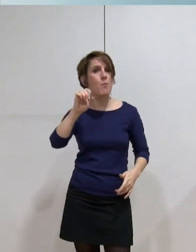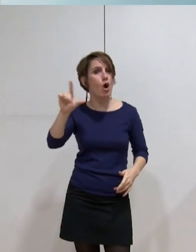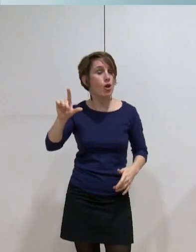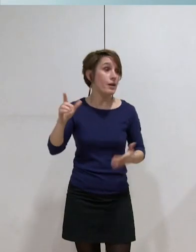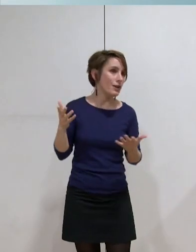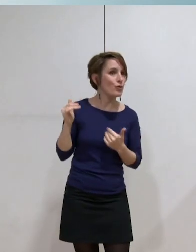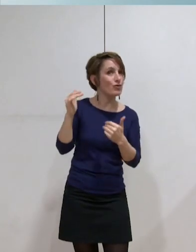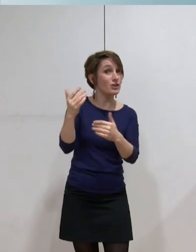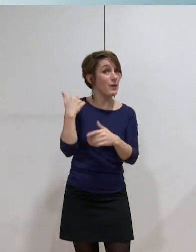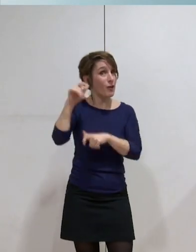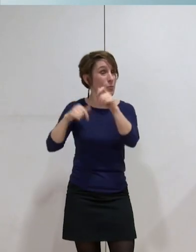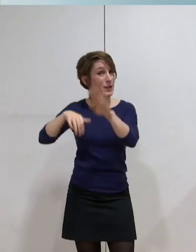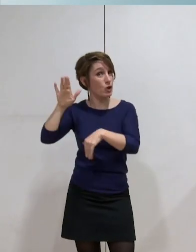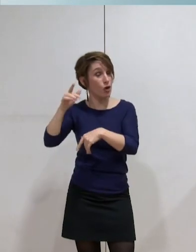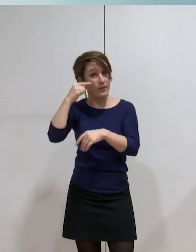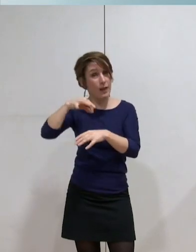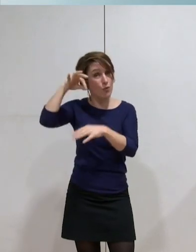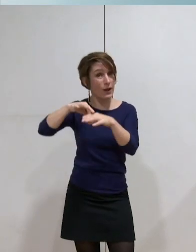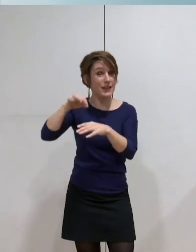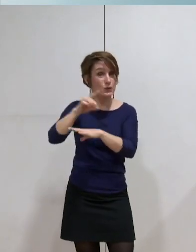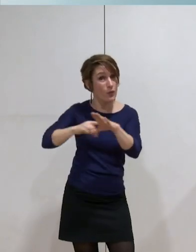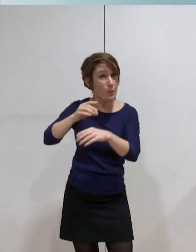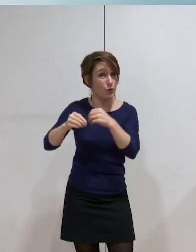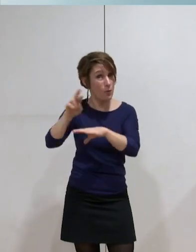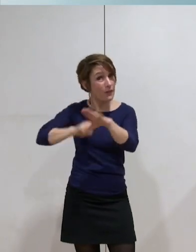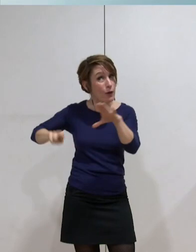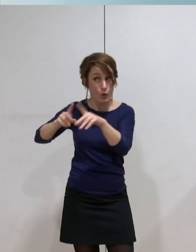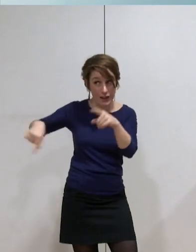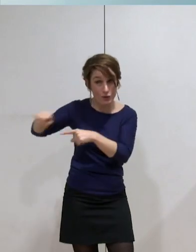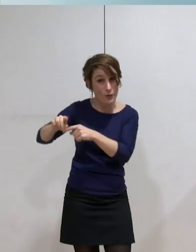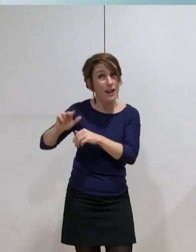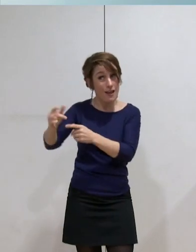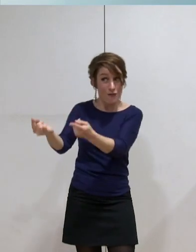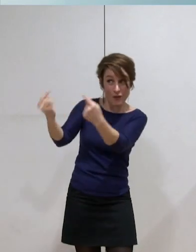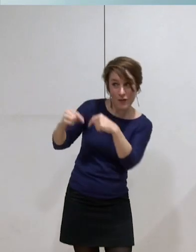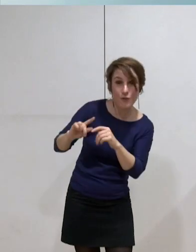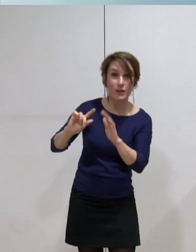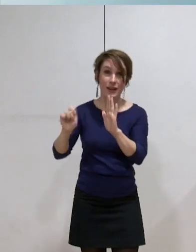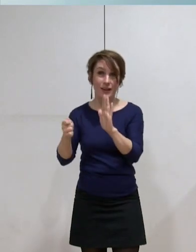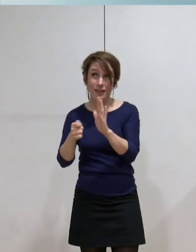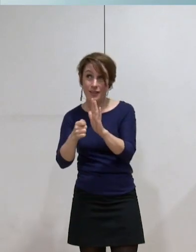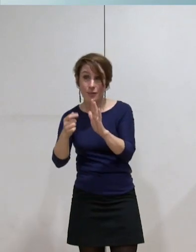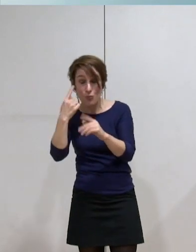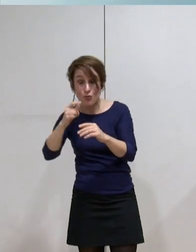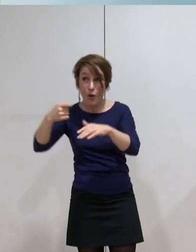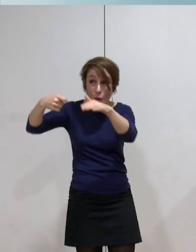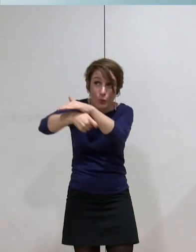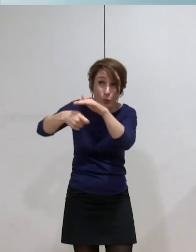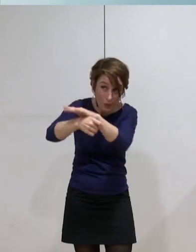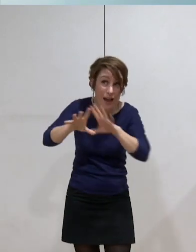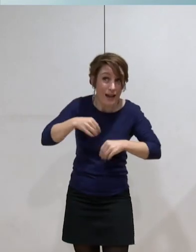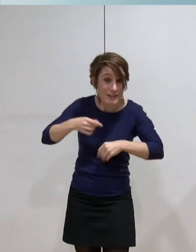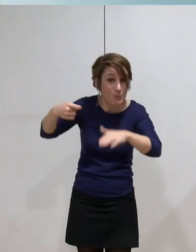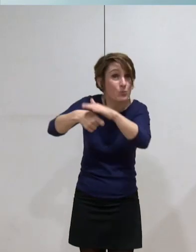différentes élections que ce soit départemental ou régional seront au rendez-vous quand il s'agira de le financer une scène